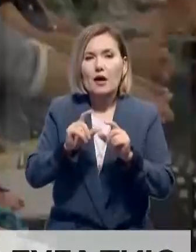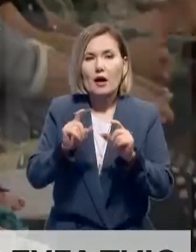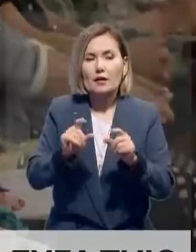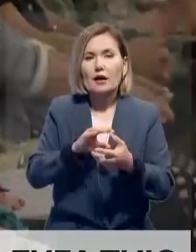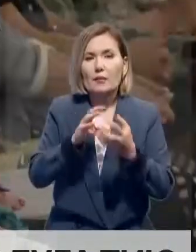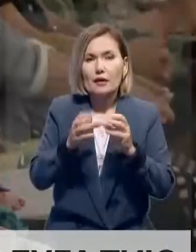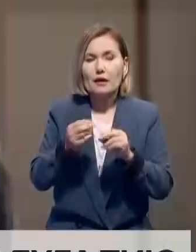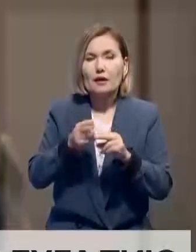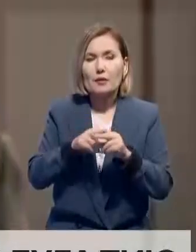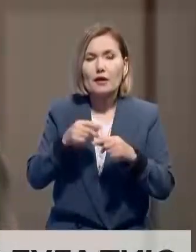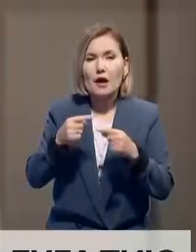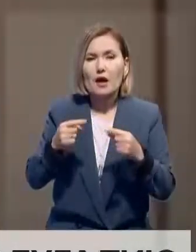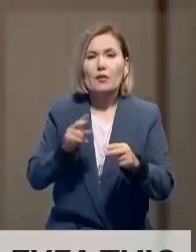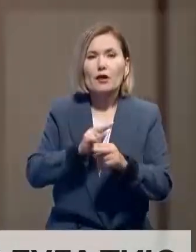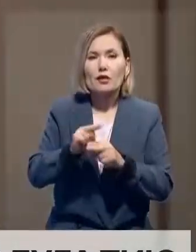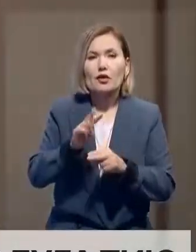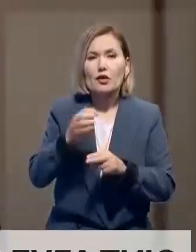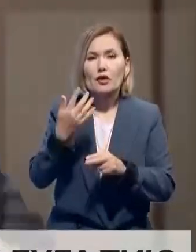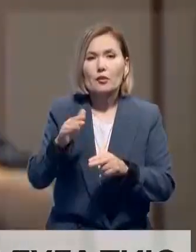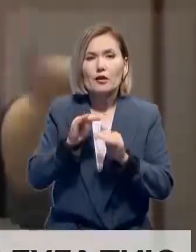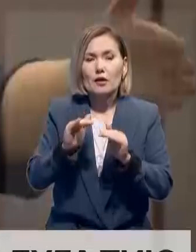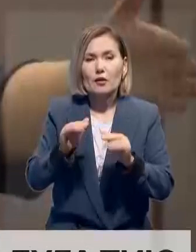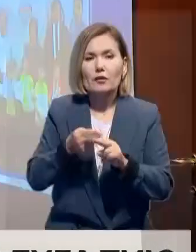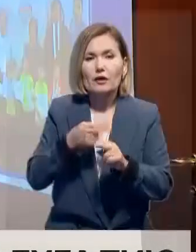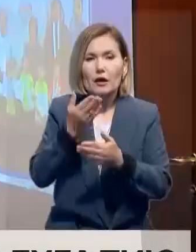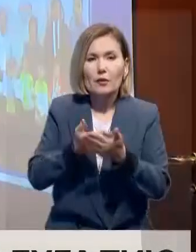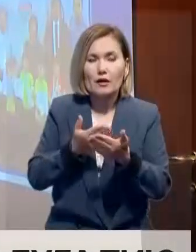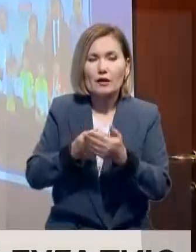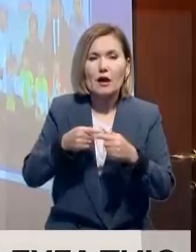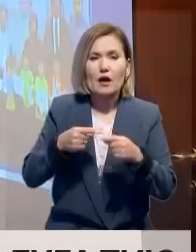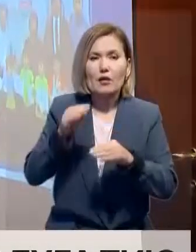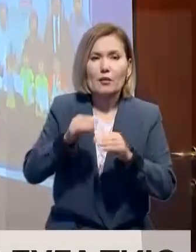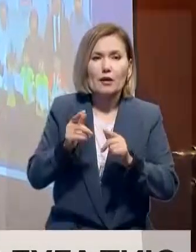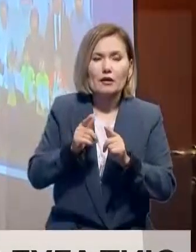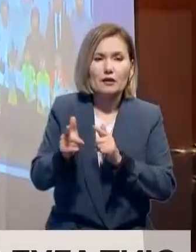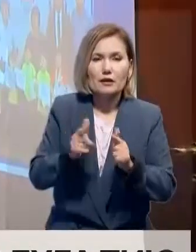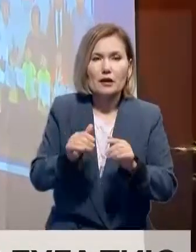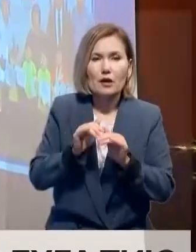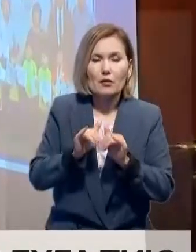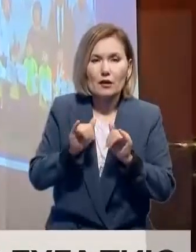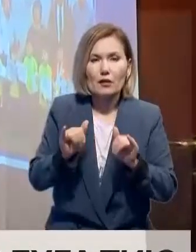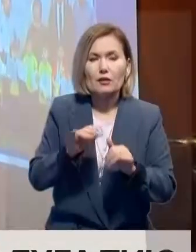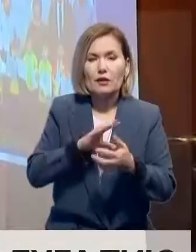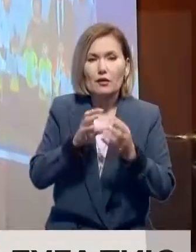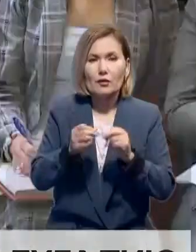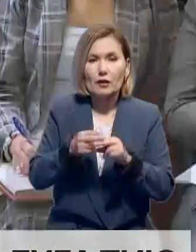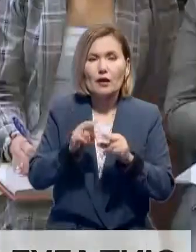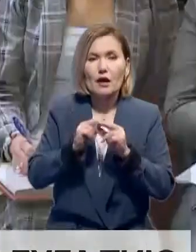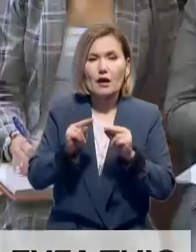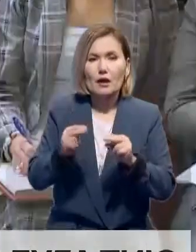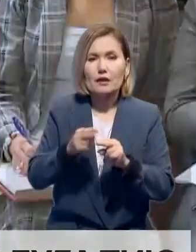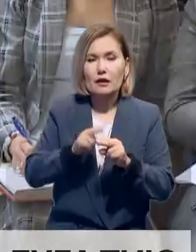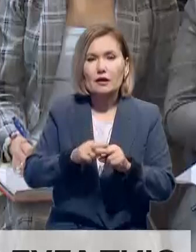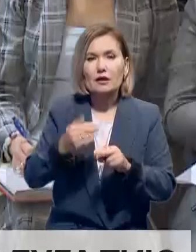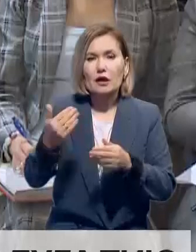балабақшада апробациядан өтіп 420 бүлдіршін конструкторлық қабілетін дамытқан. Нәтижеде жаман емес. Педагогтер